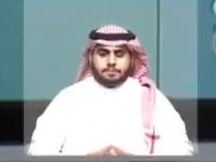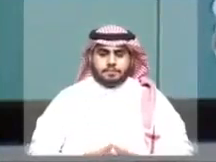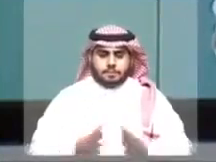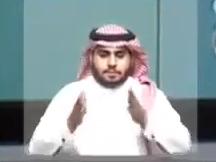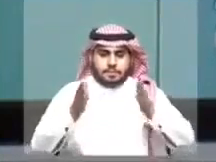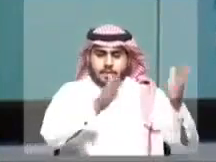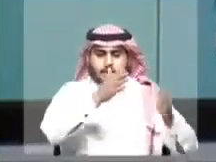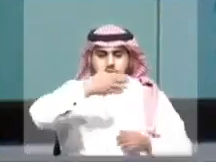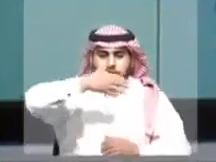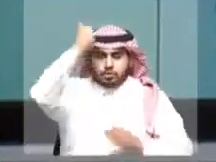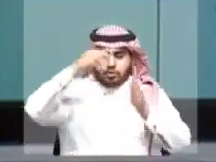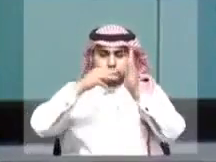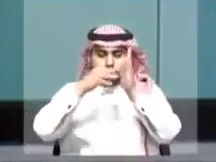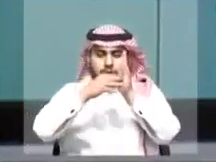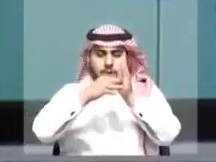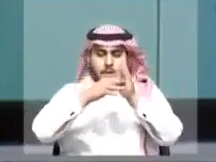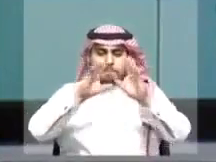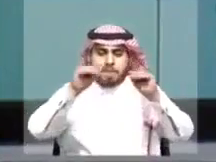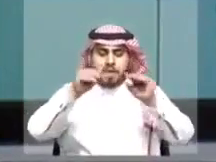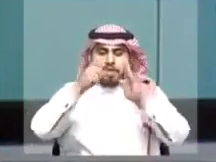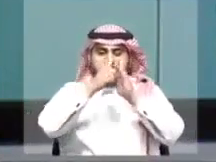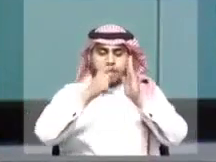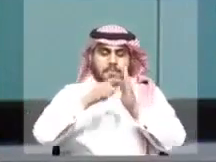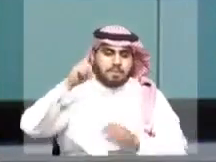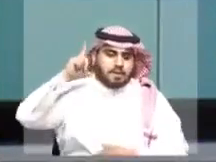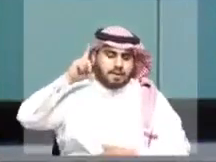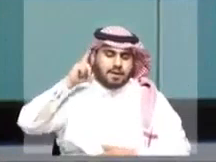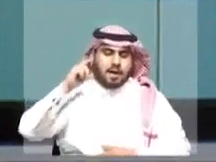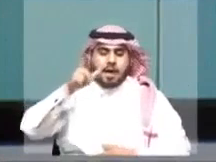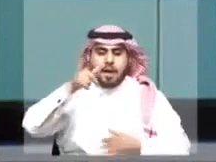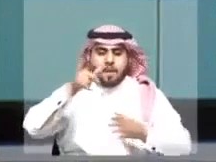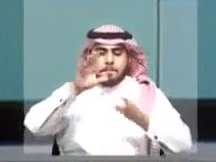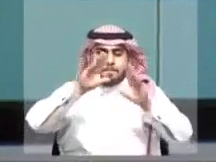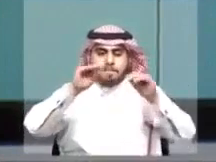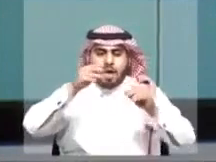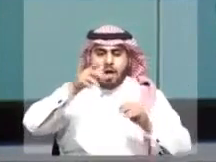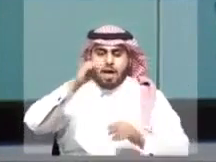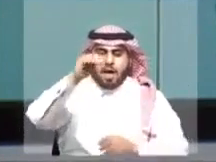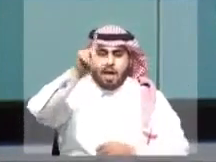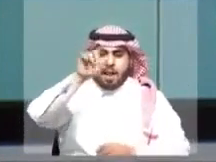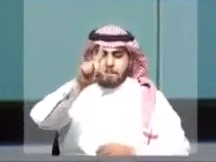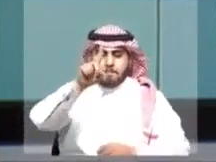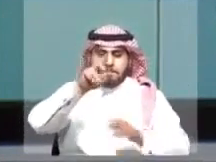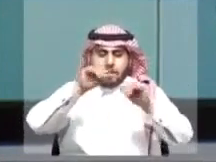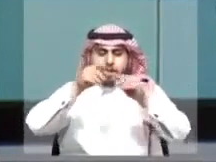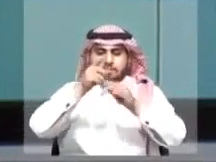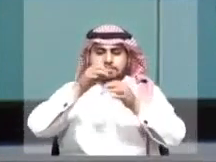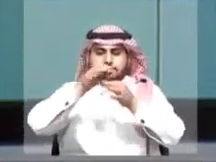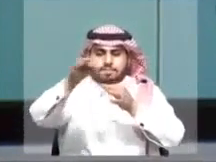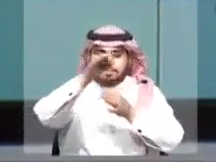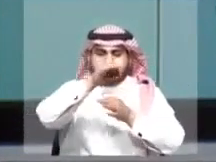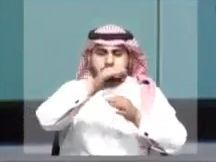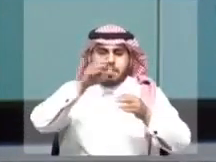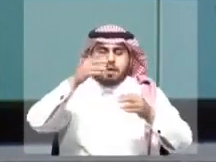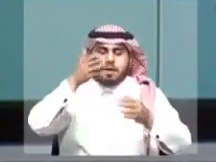في الملف السوري، تعرضت قواعد عسكرية للنظام والميليشيات الإيراني في ريف حماة ومحافظة حلب لهجوم حربي أسفر عن